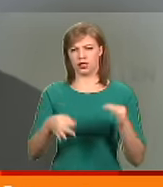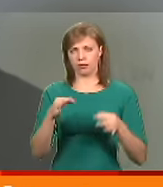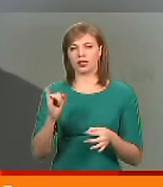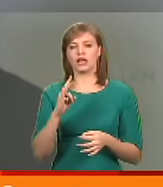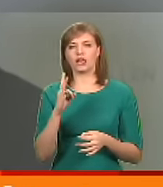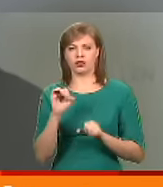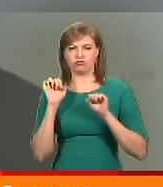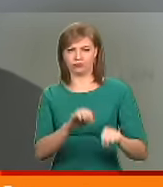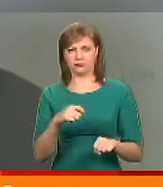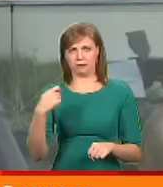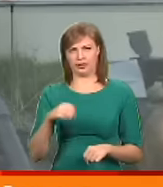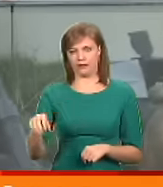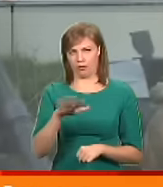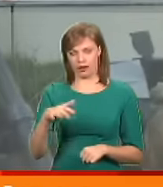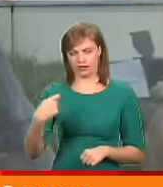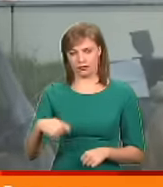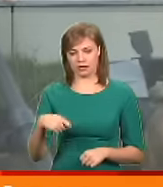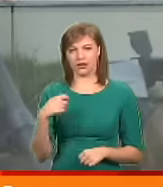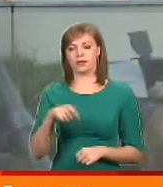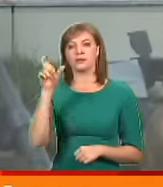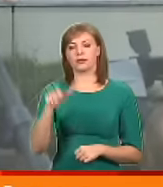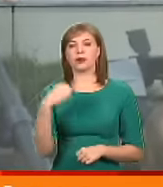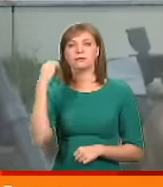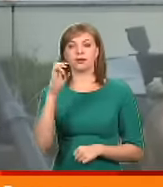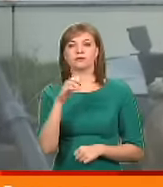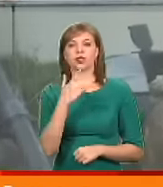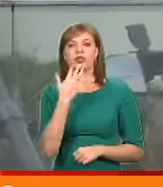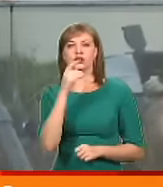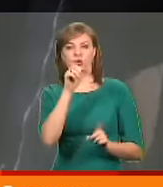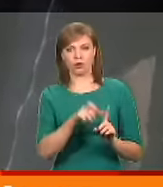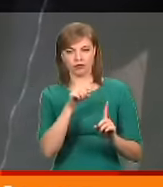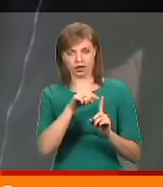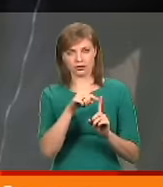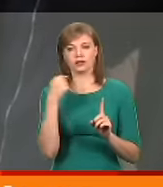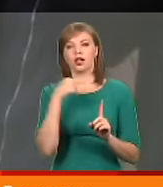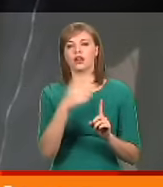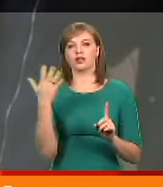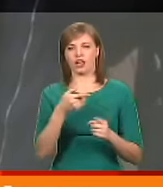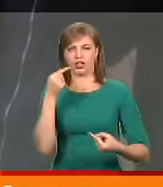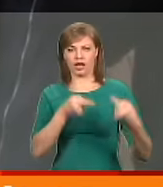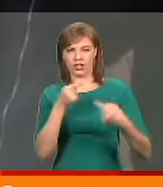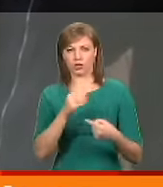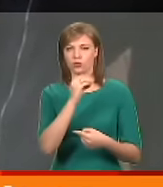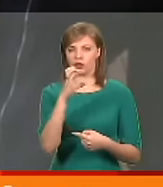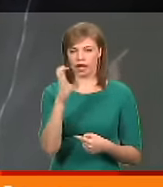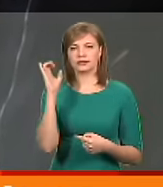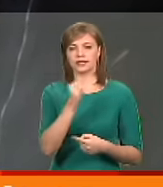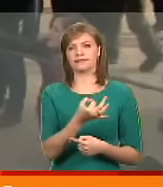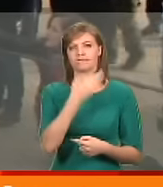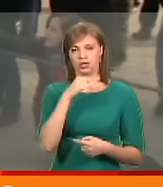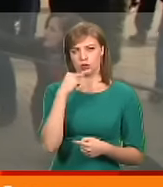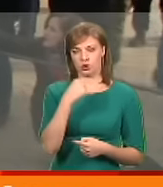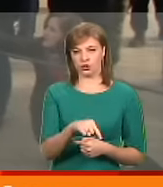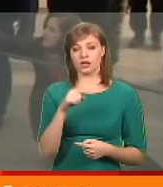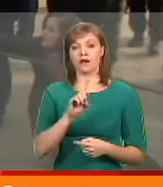насамперед проєвропейським президентом. Белен переміг націоналіста Норберта Гофера, який критикує ЄС і симпатизує